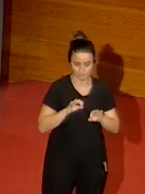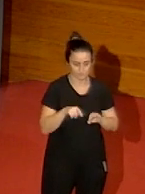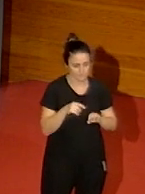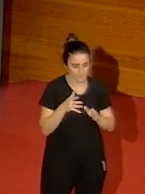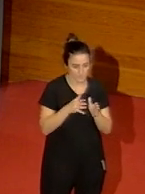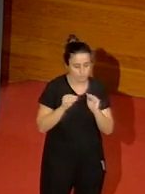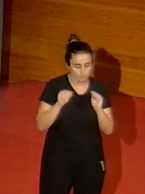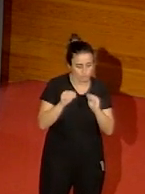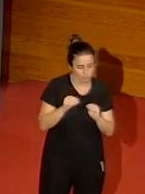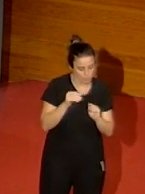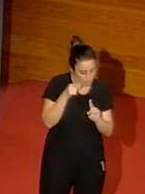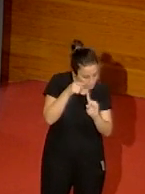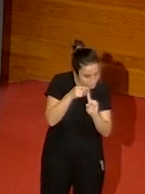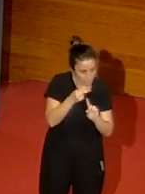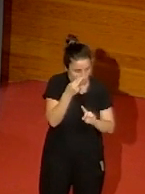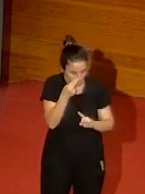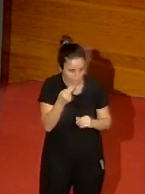ere